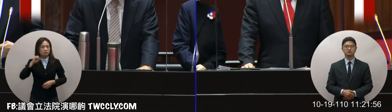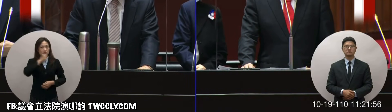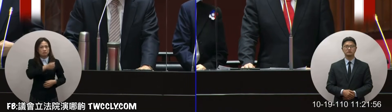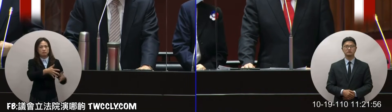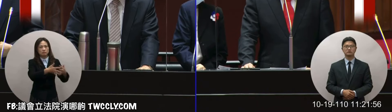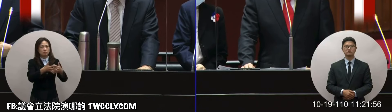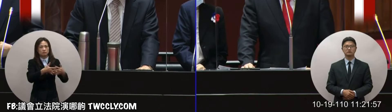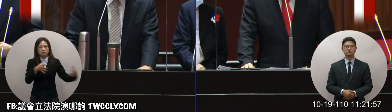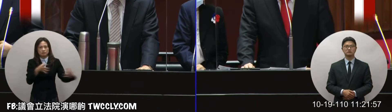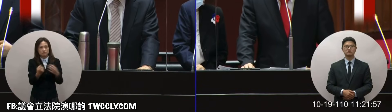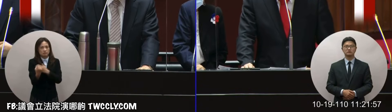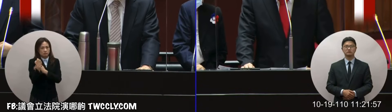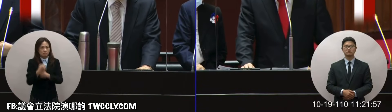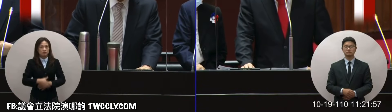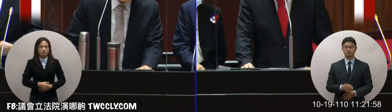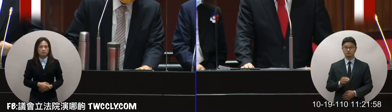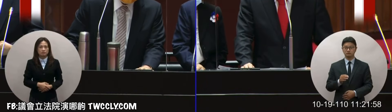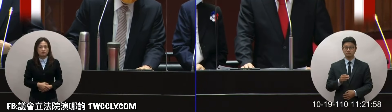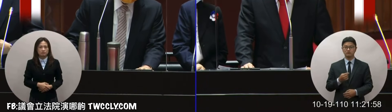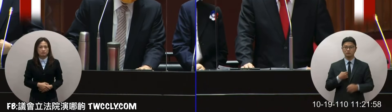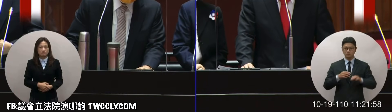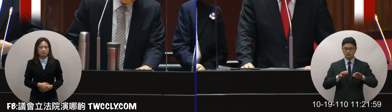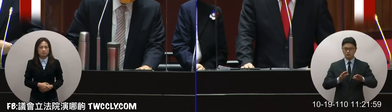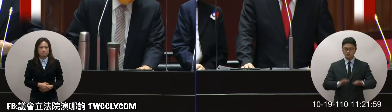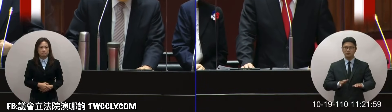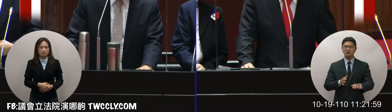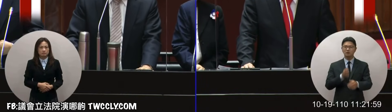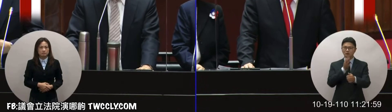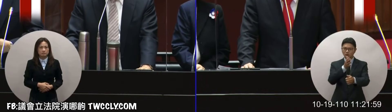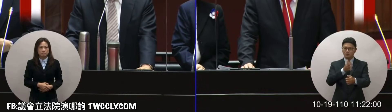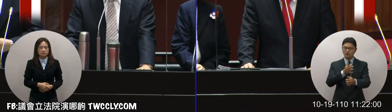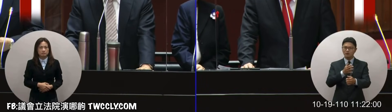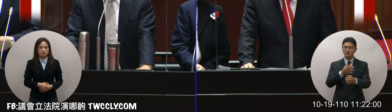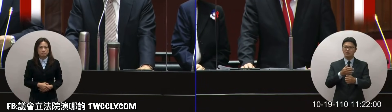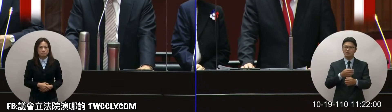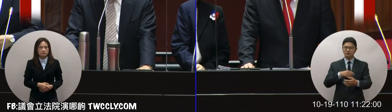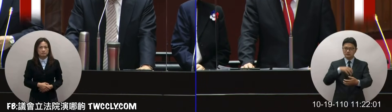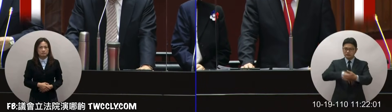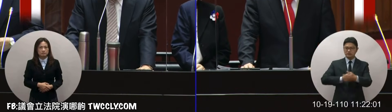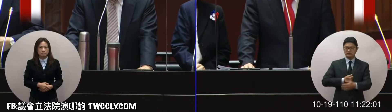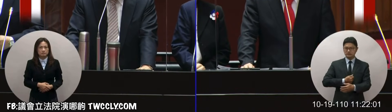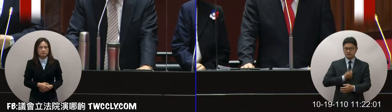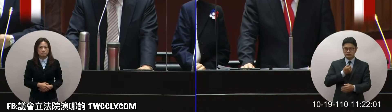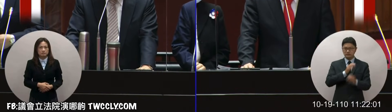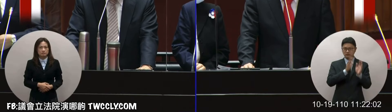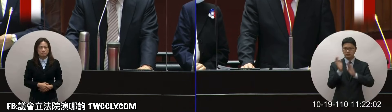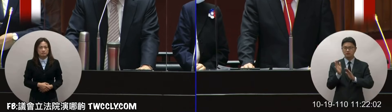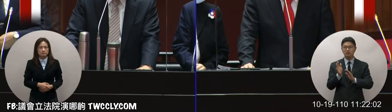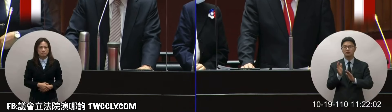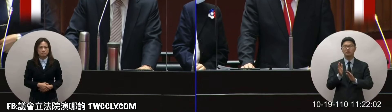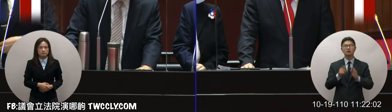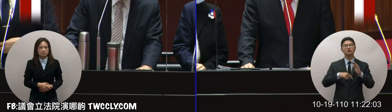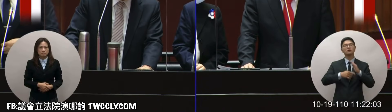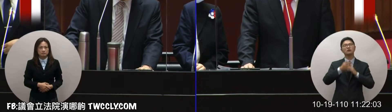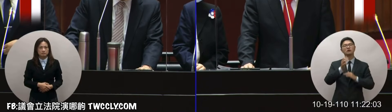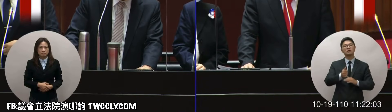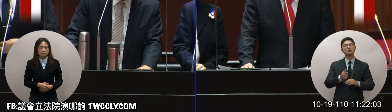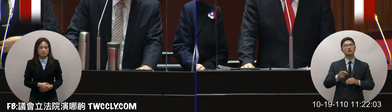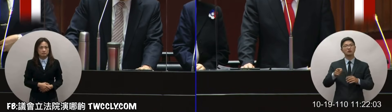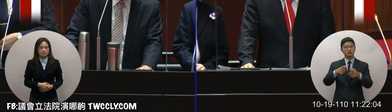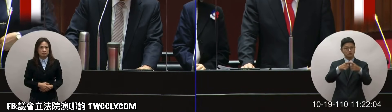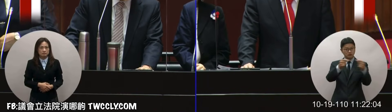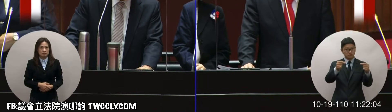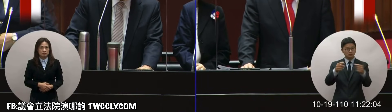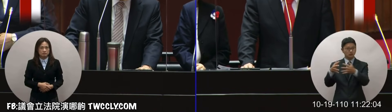力， 但是没有安 保。我们现在讲实质。 对，好，我们因为 院长，为什么日本跟